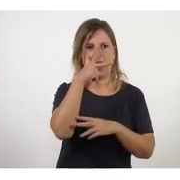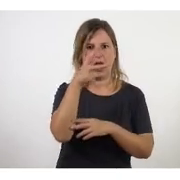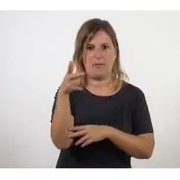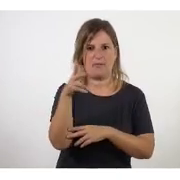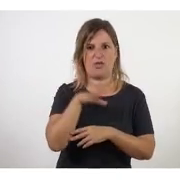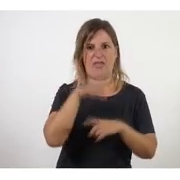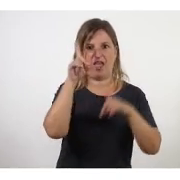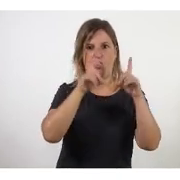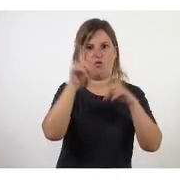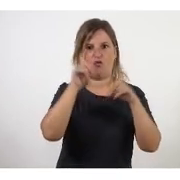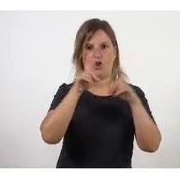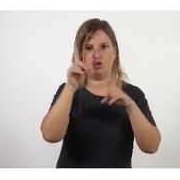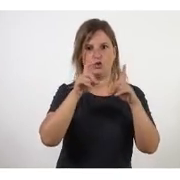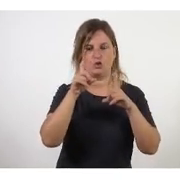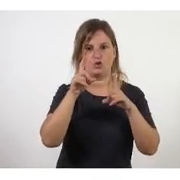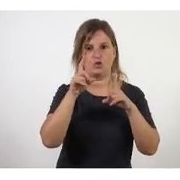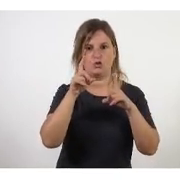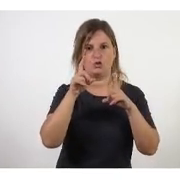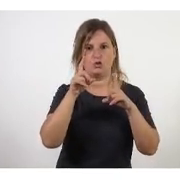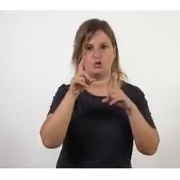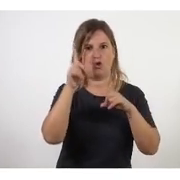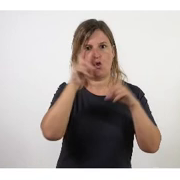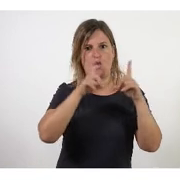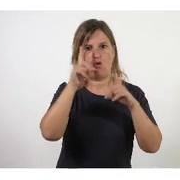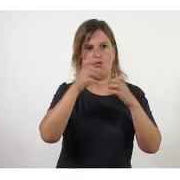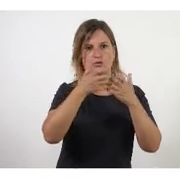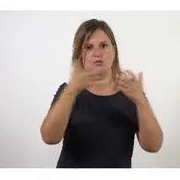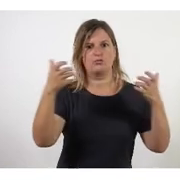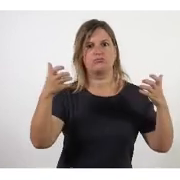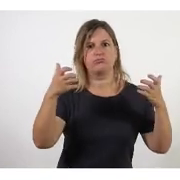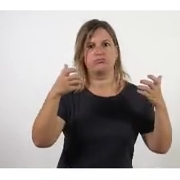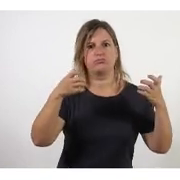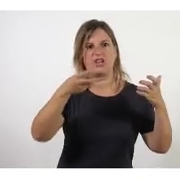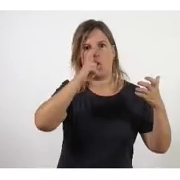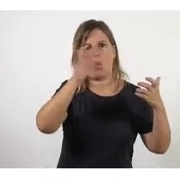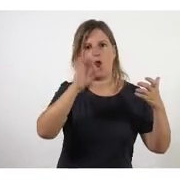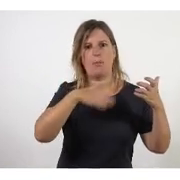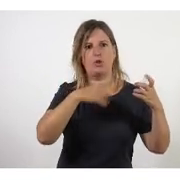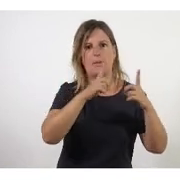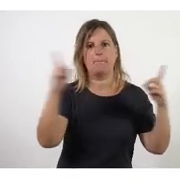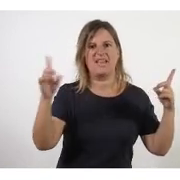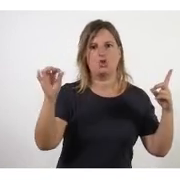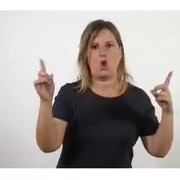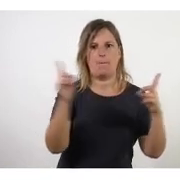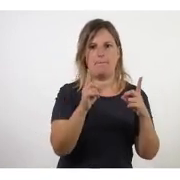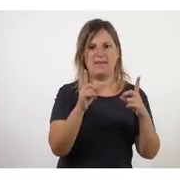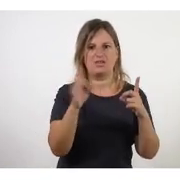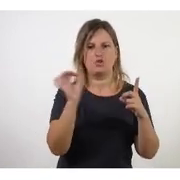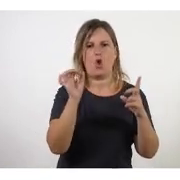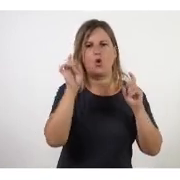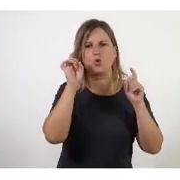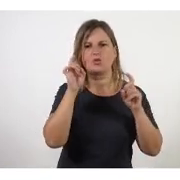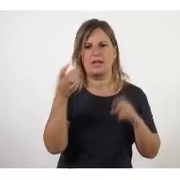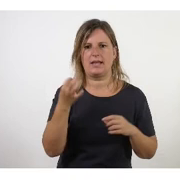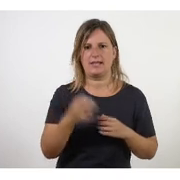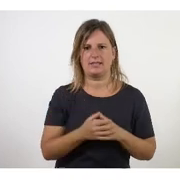fotos, ens pregunta si totes les fotos han de durar el mateix o una foto pot durar més. Què ens recomanaries? Jo, a